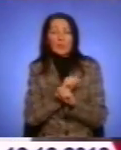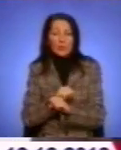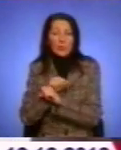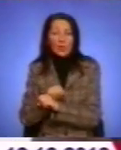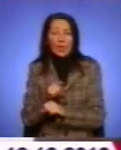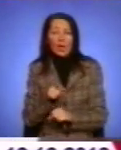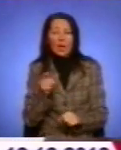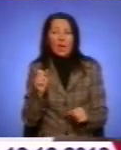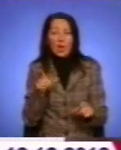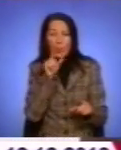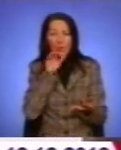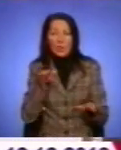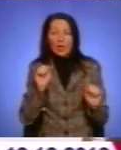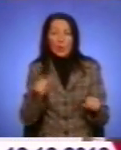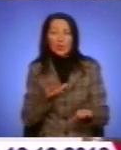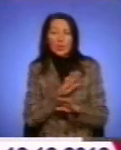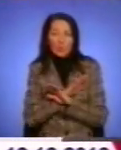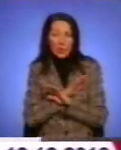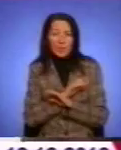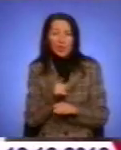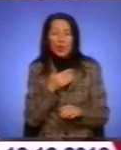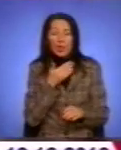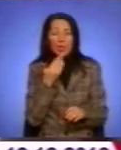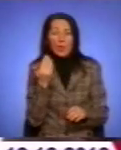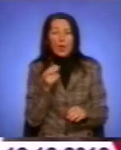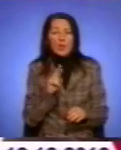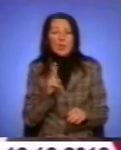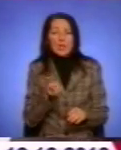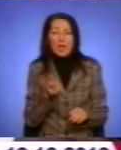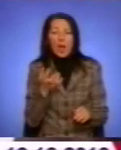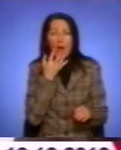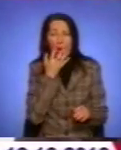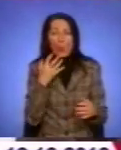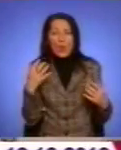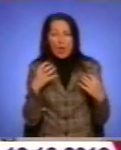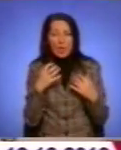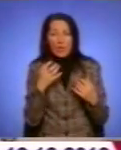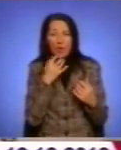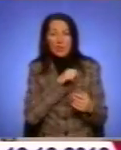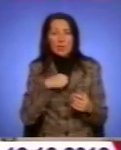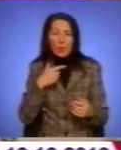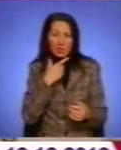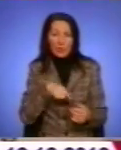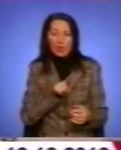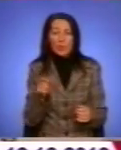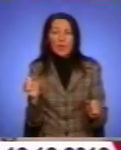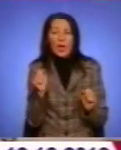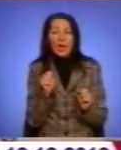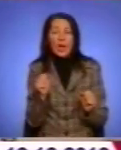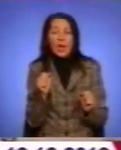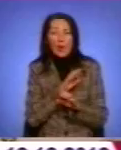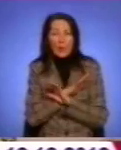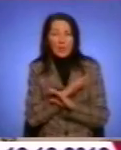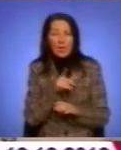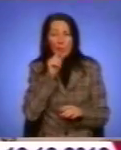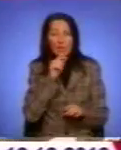може навіть замерзнути, загинути від того, що немає як обігрівати сама себе. Щоб не загинути у мороз, пташка повинна